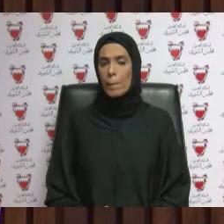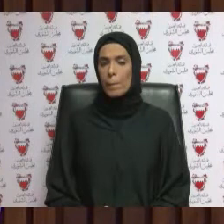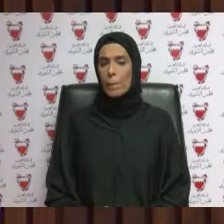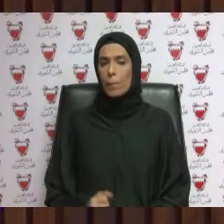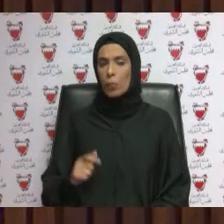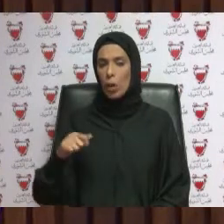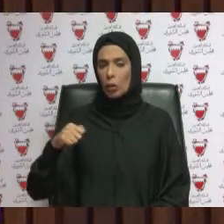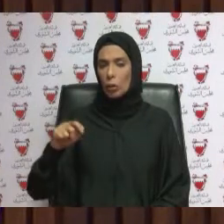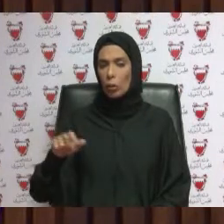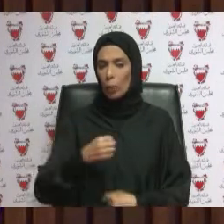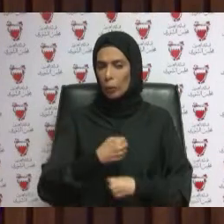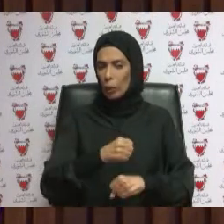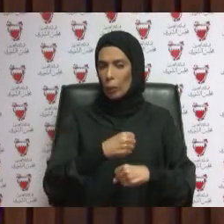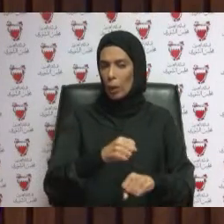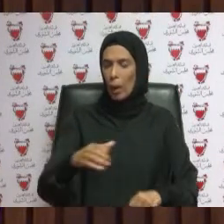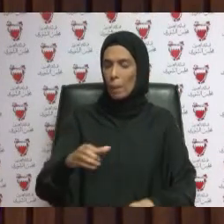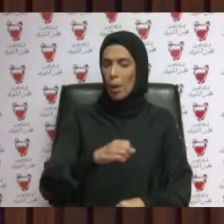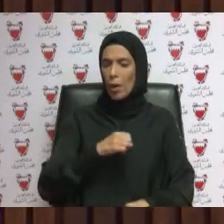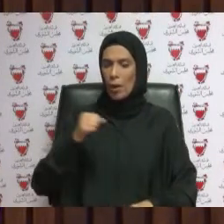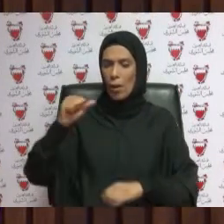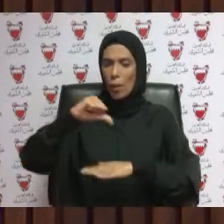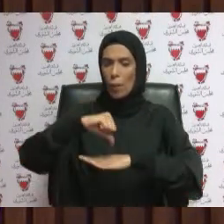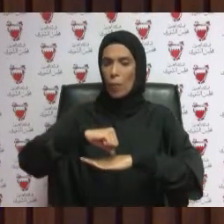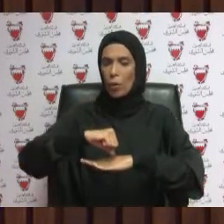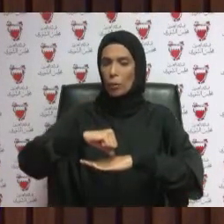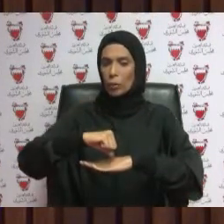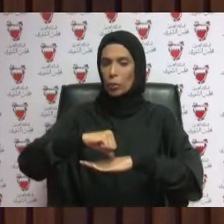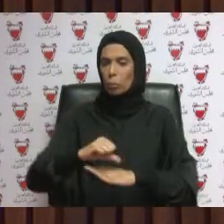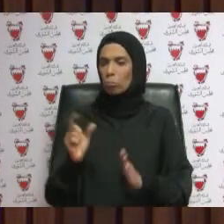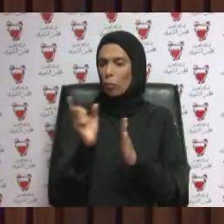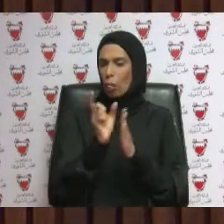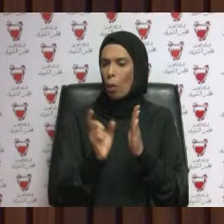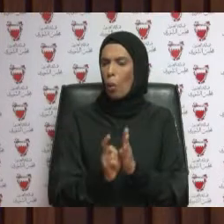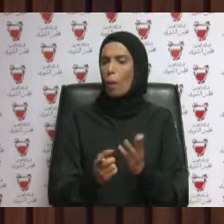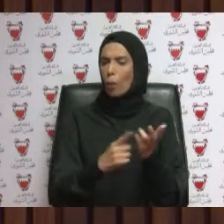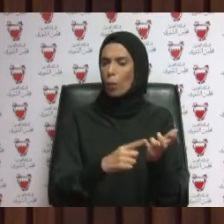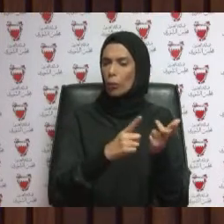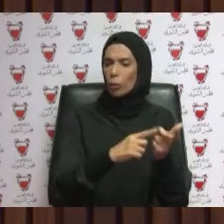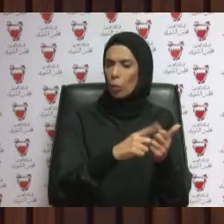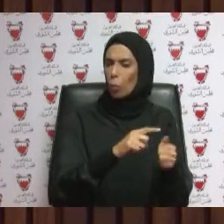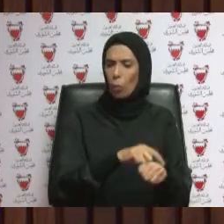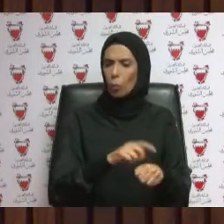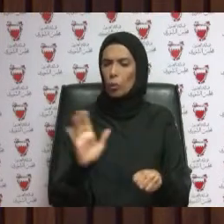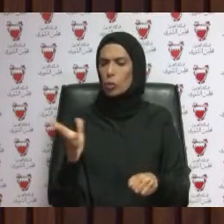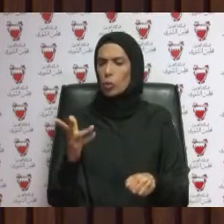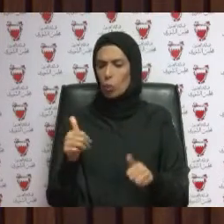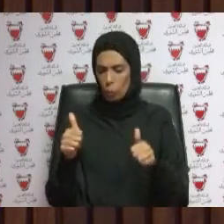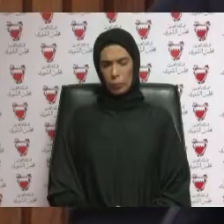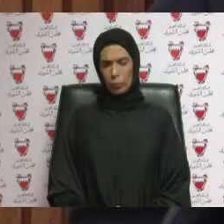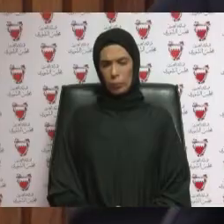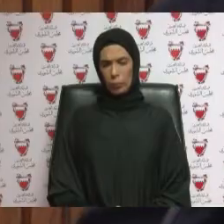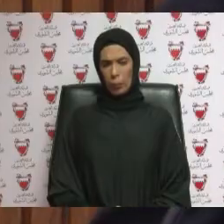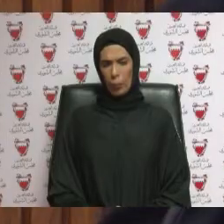المختصة من البلديات والأمانة في العاصمة أنها تضع الضوابط والشروط وحسب المدة اللي هي تشوفها فيها. شكرا معي